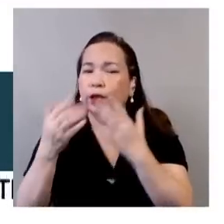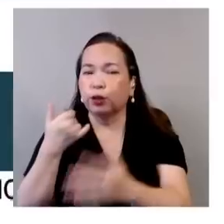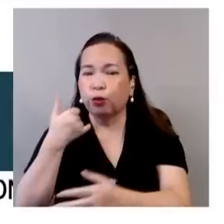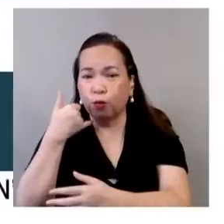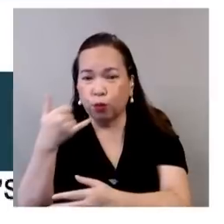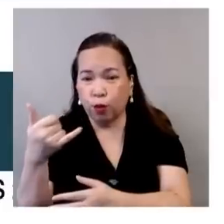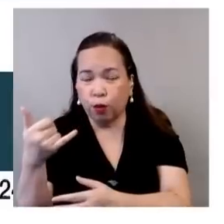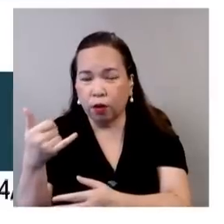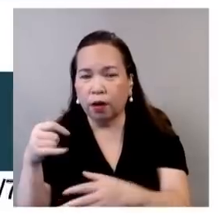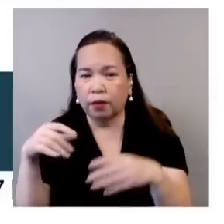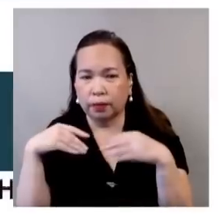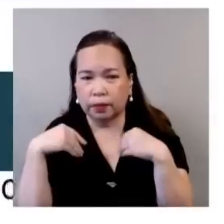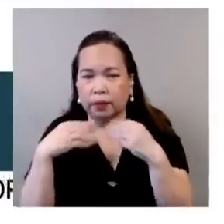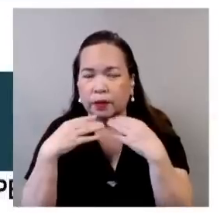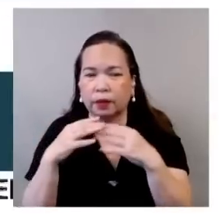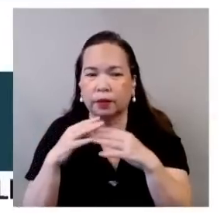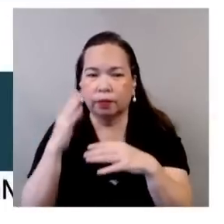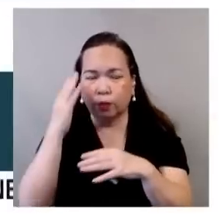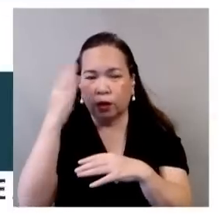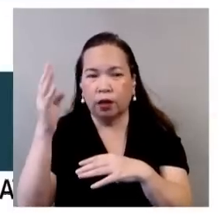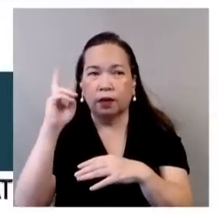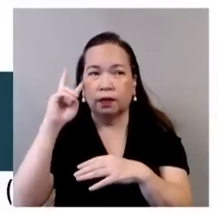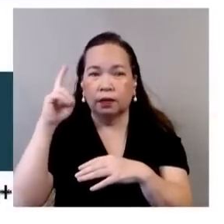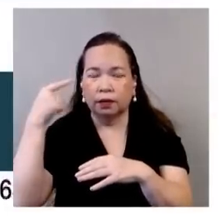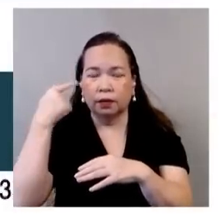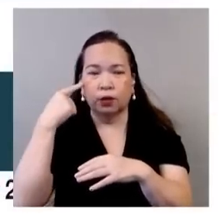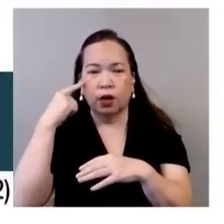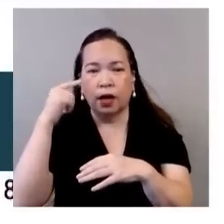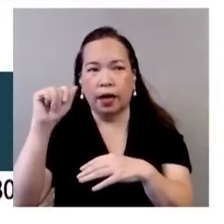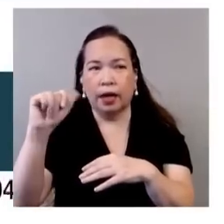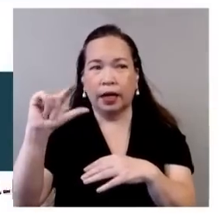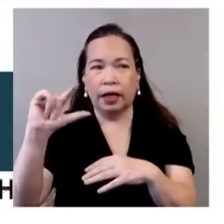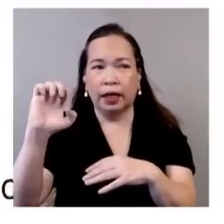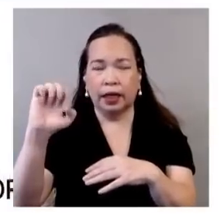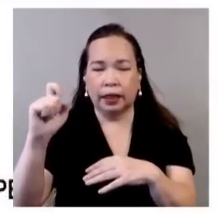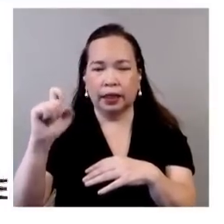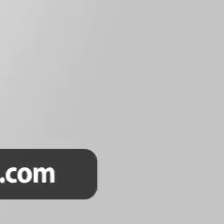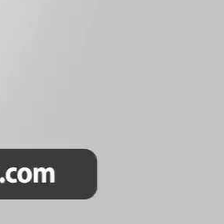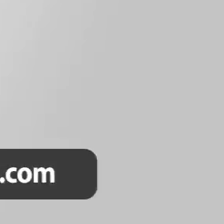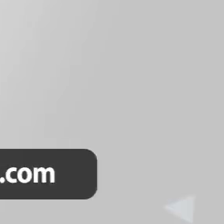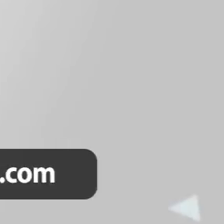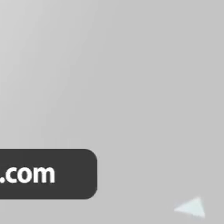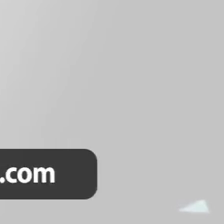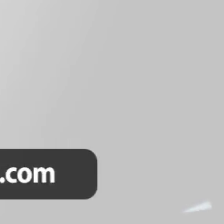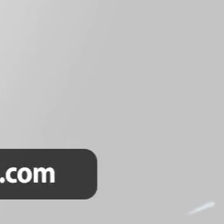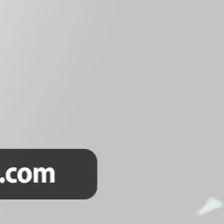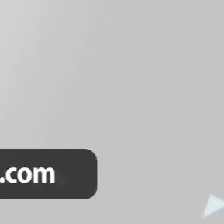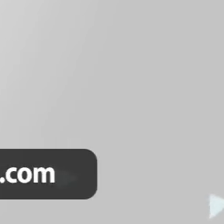Bulacan Vice Governor Alex Castro there joining us on the line. And we're going to take a quick break.